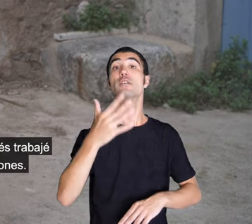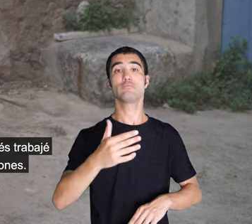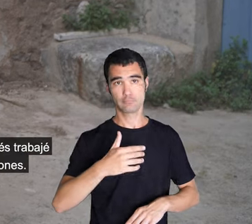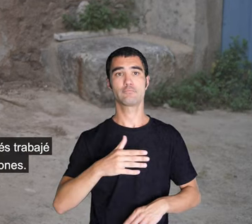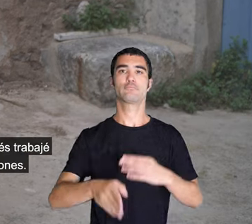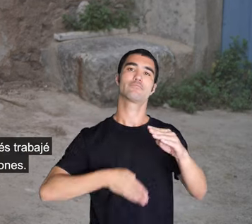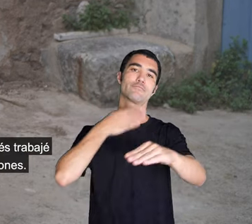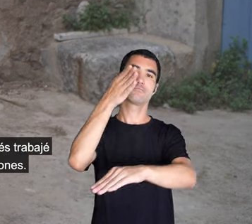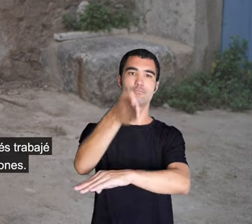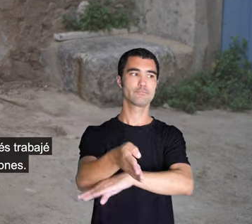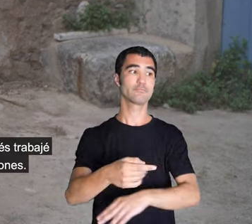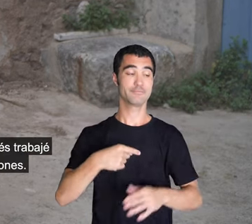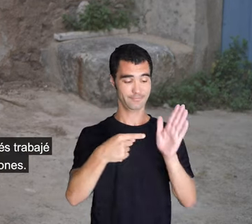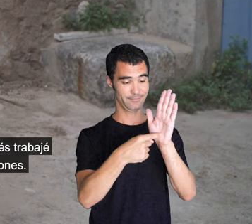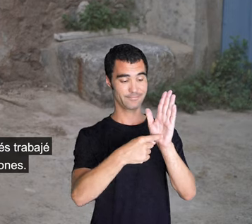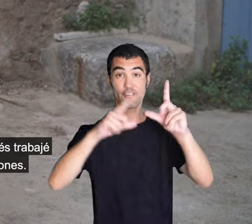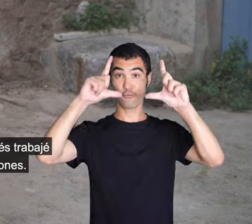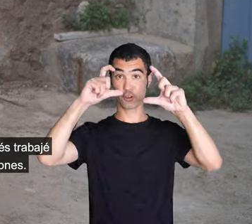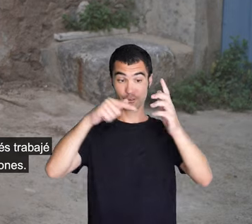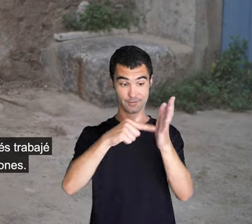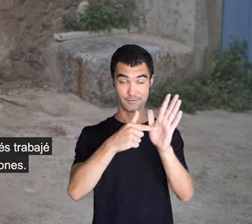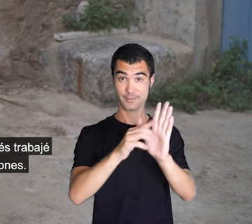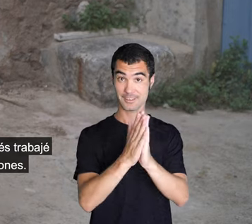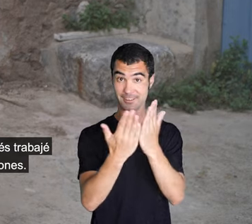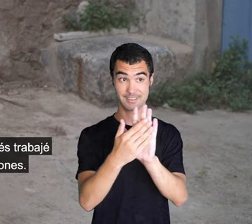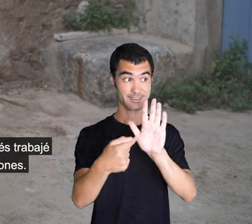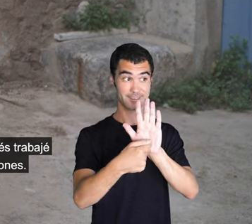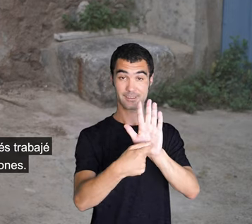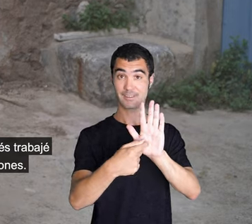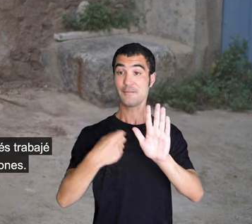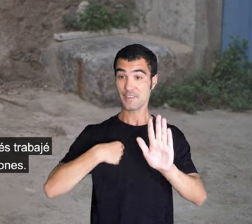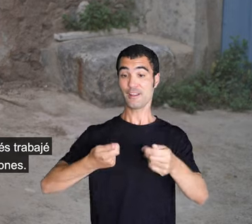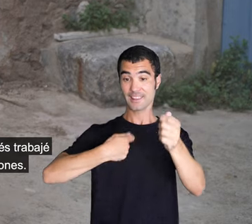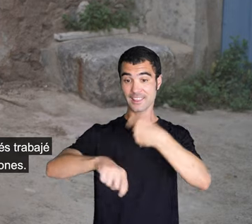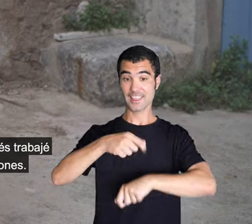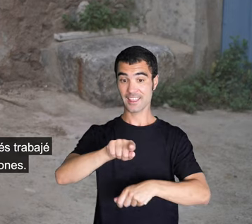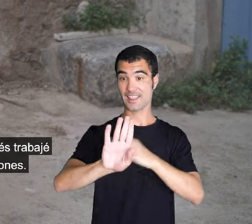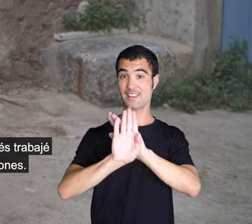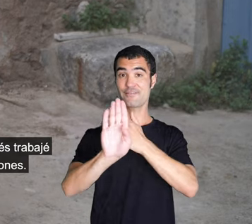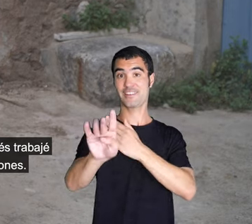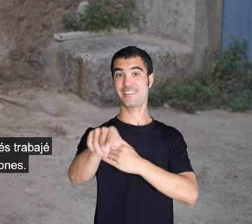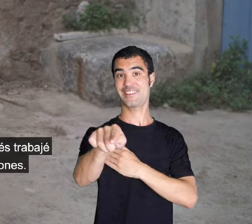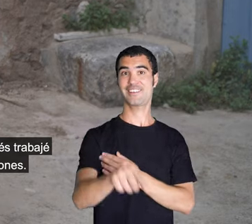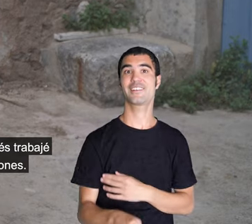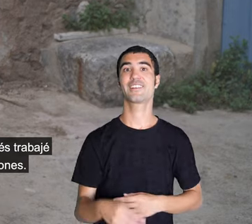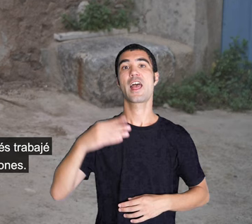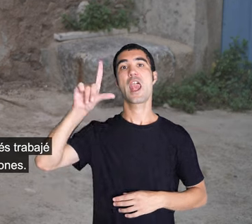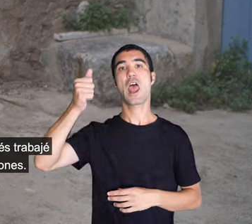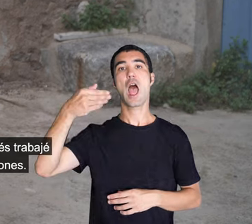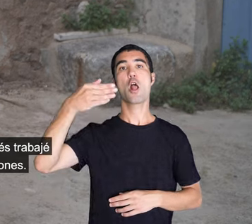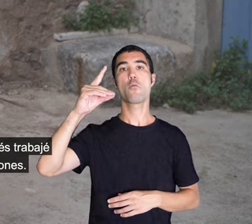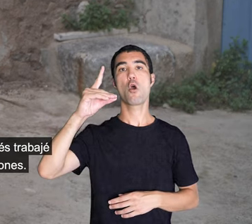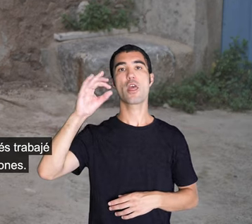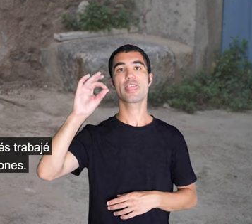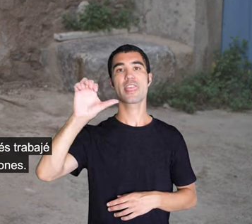allà i aquesta foto que teniu en el llibre, aquesta està feta davant d'aquesta tenda, que estava allà a la bodeguita